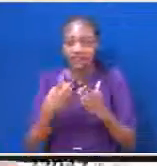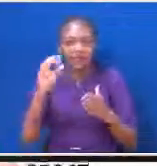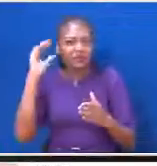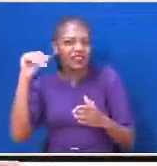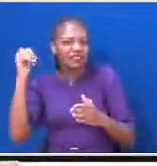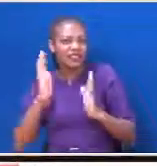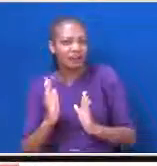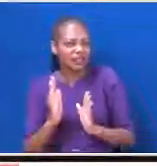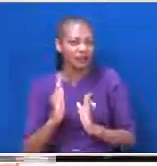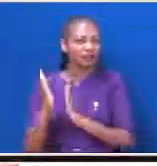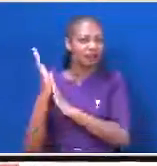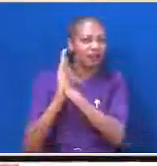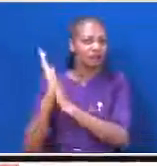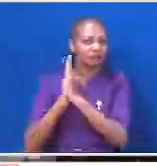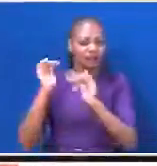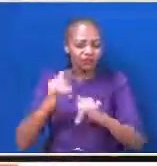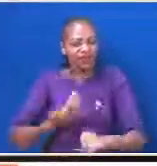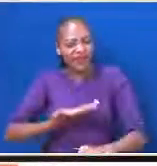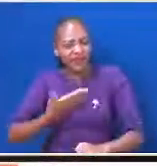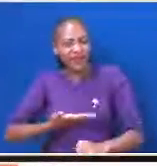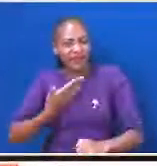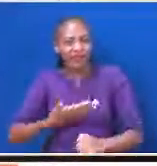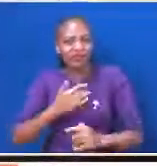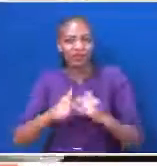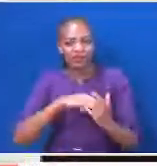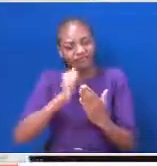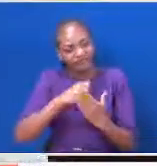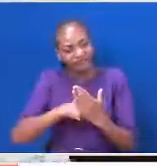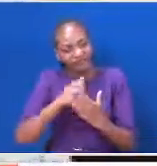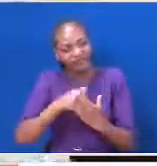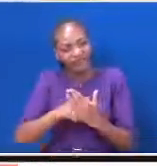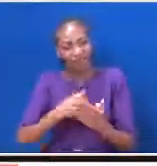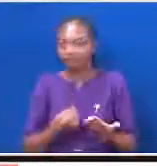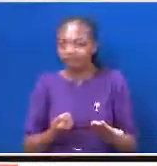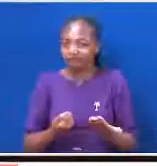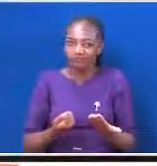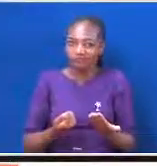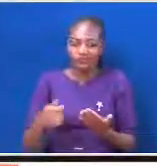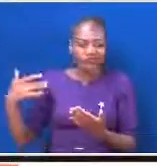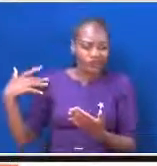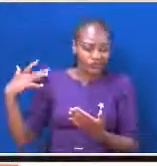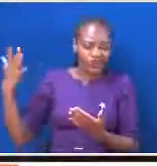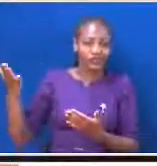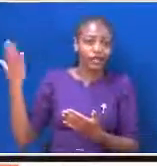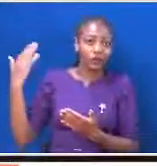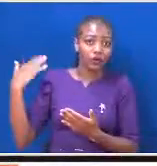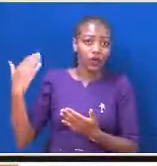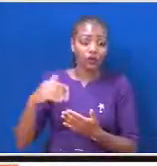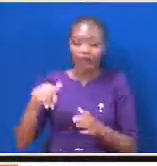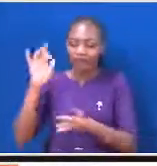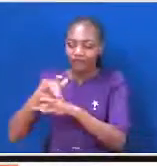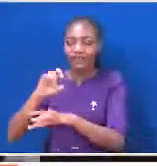zilizohifadhiwa piga kilele bado anap Gana tu Na ibc tangu zamani ibc